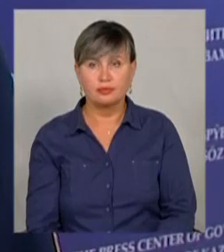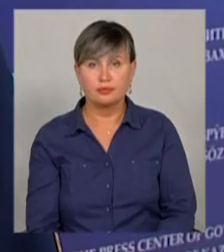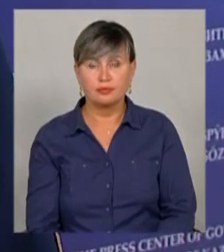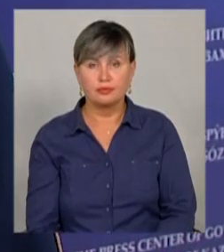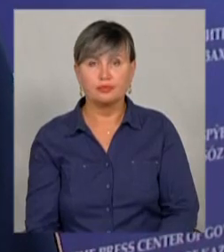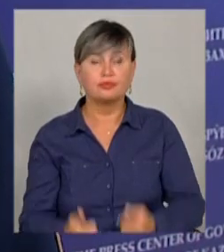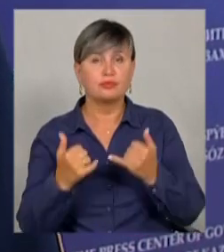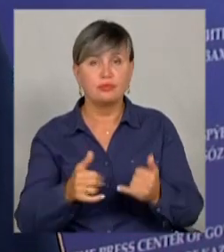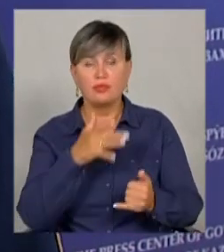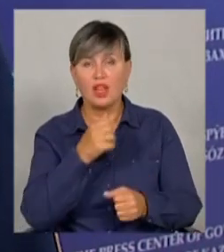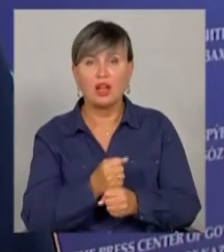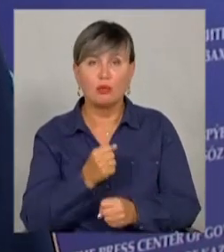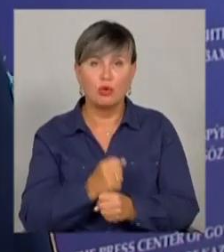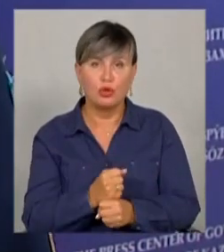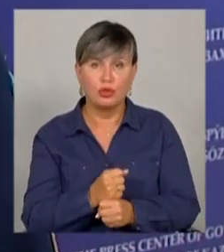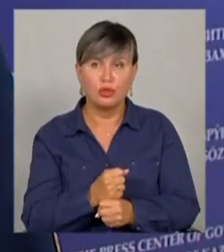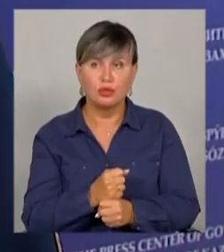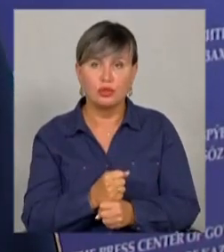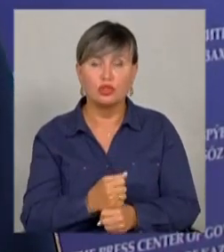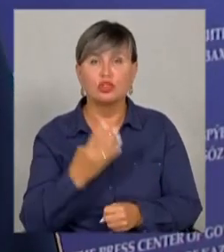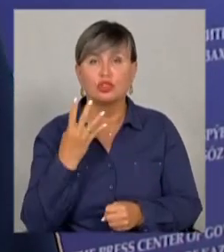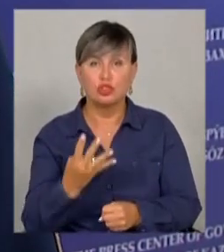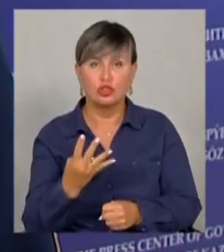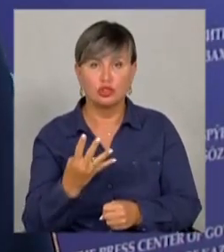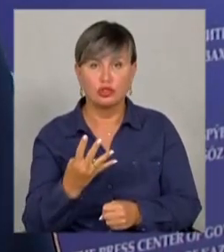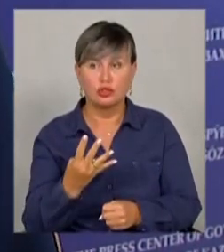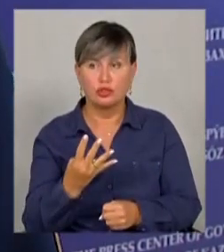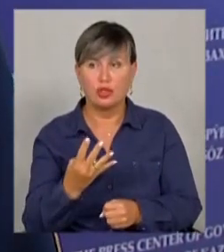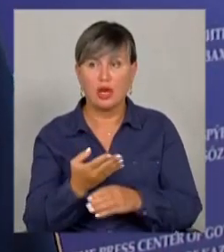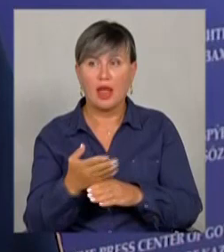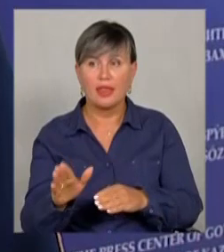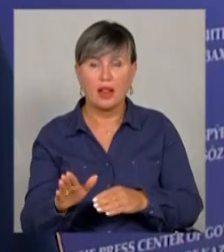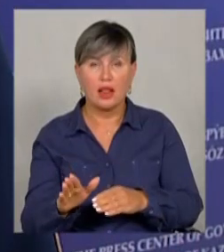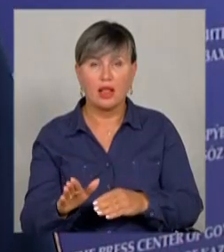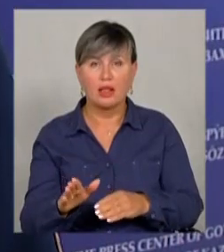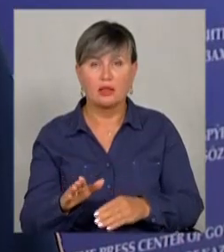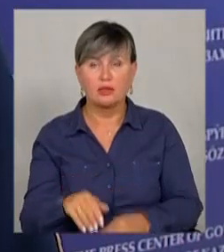В данный момент работает 4 отделения по